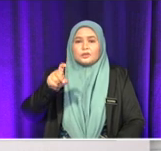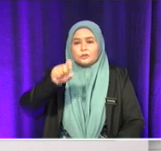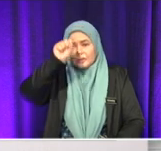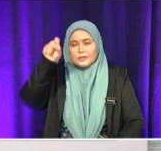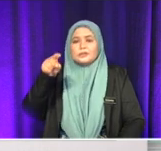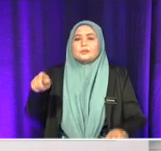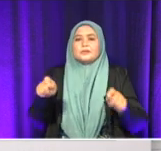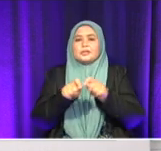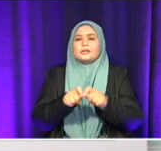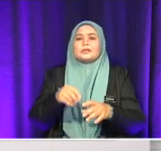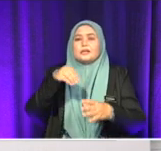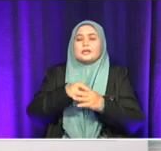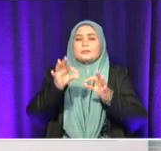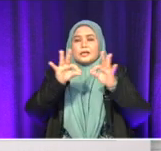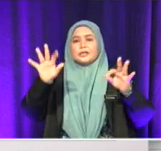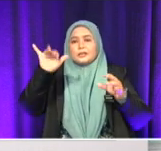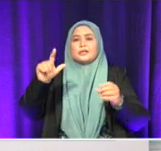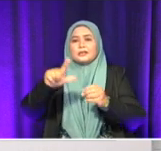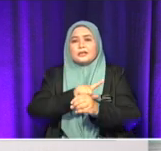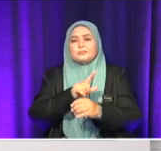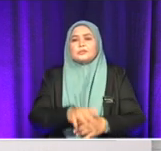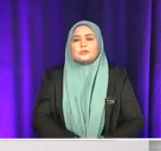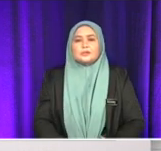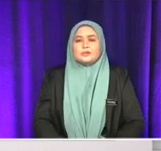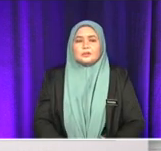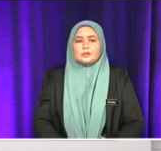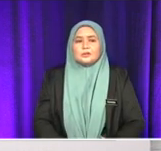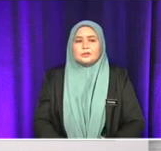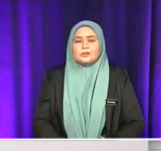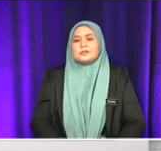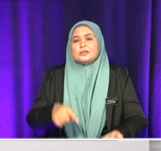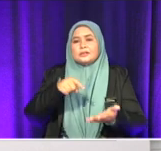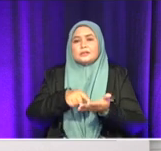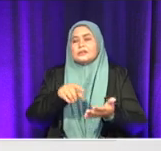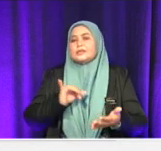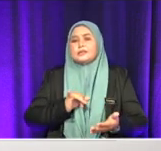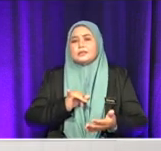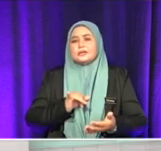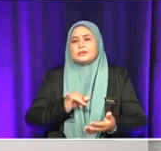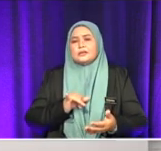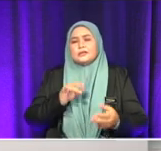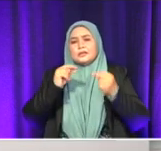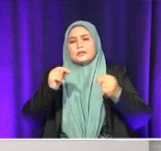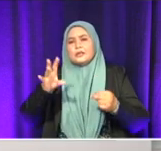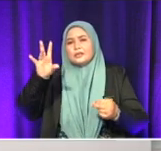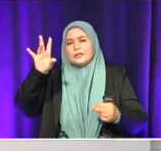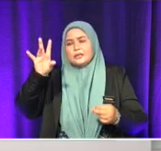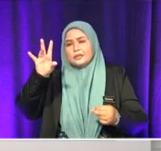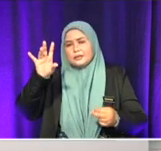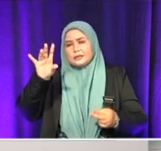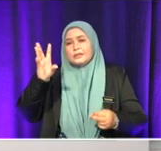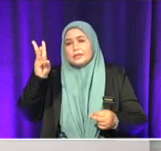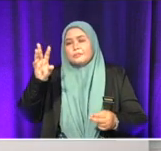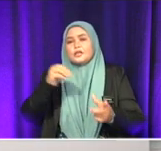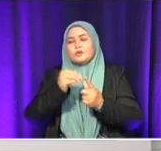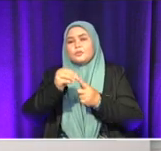seperti ini perlu dalam ayat yang lengkap Oke cuma di sini saya tanya tekan 8 markas biasanya seolah seperti ini dia dapat 6